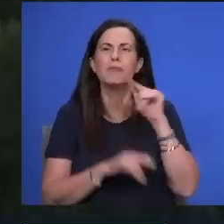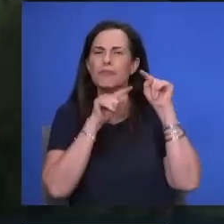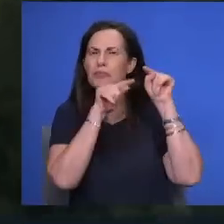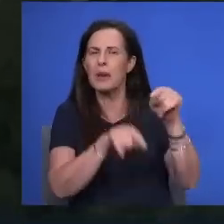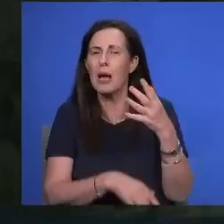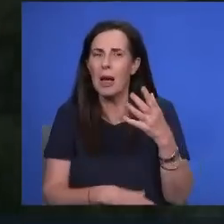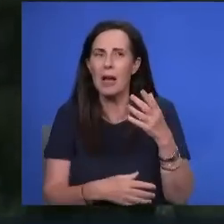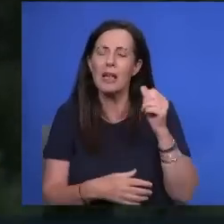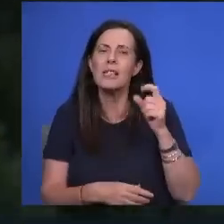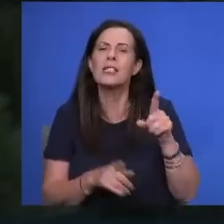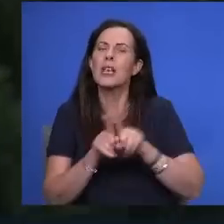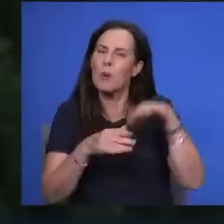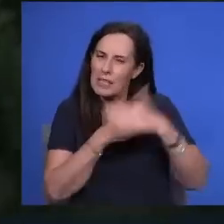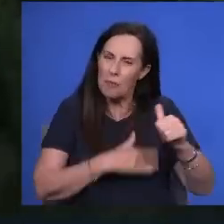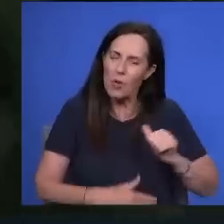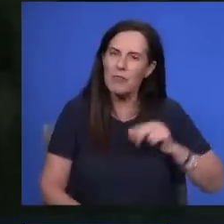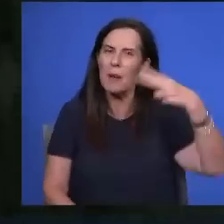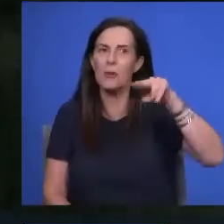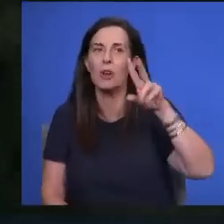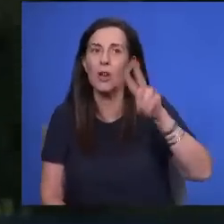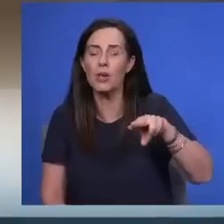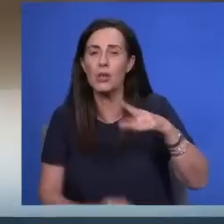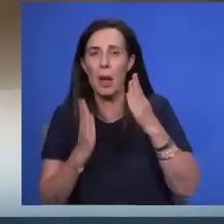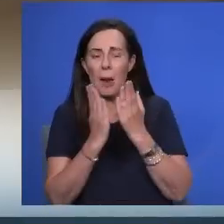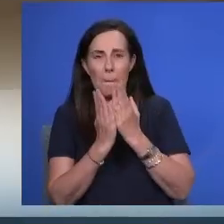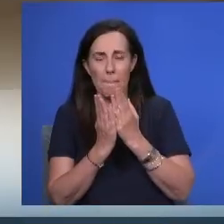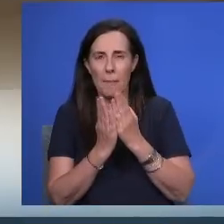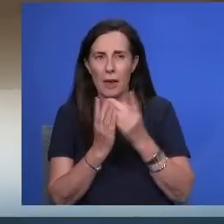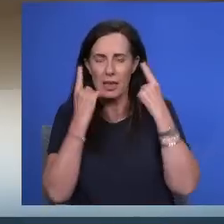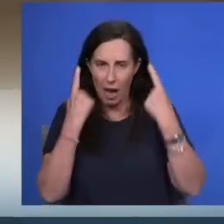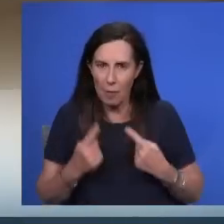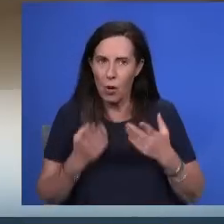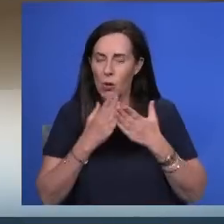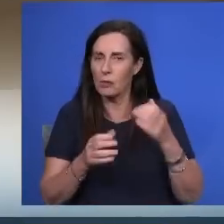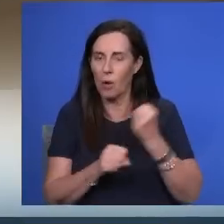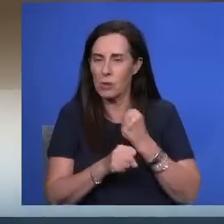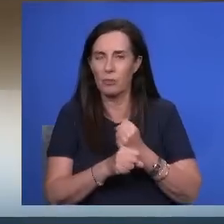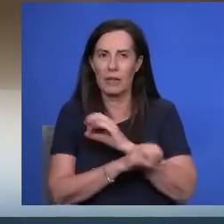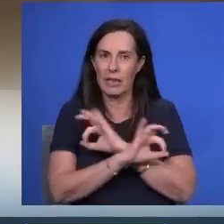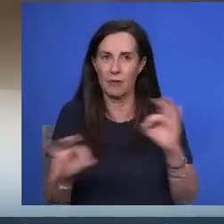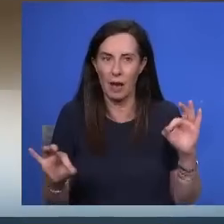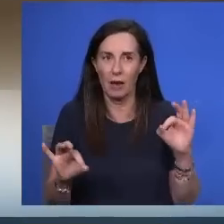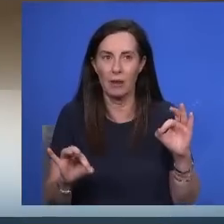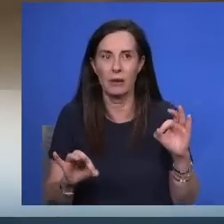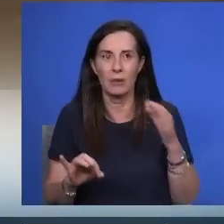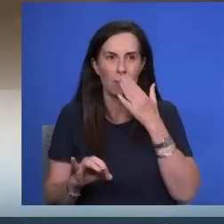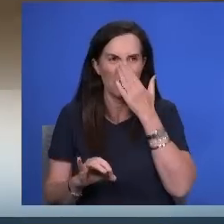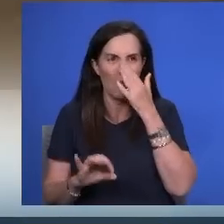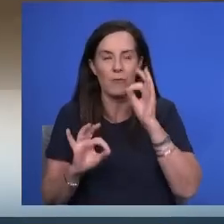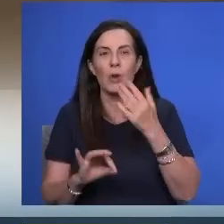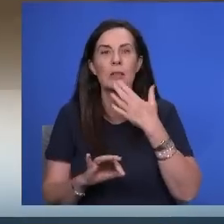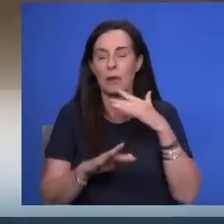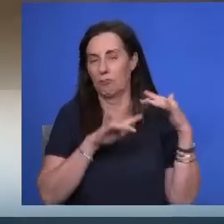מהם בטיול שאחרי הצבא. יש בתי חב"ד שבאמת עוזרים ועושים עבודה מופלאה, וככה מרכזים את